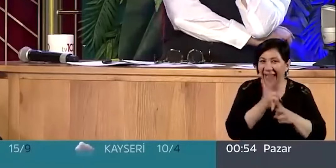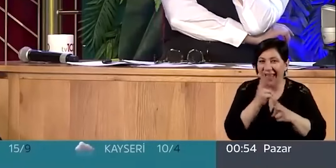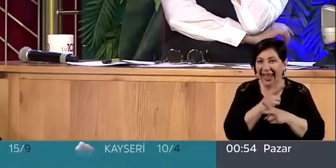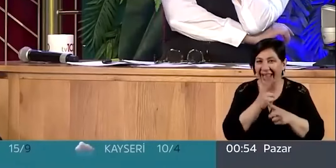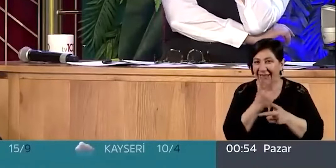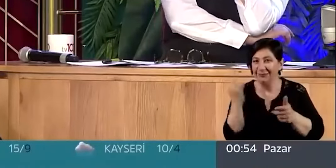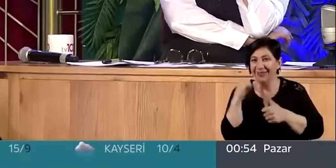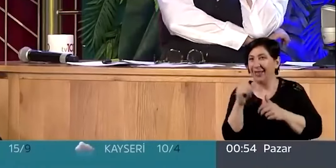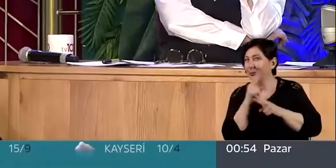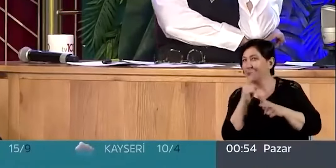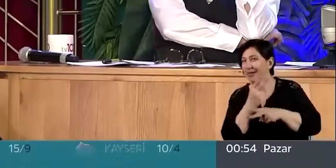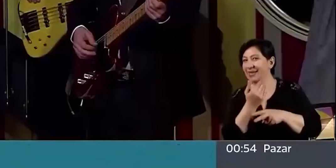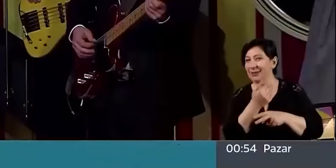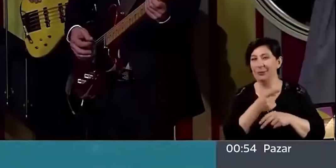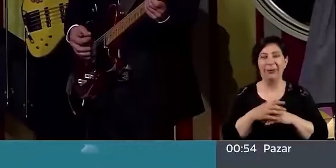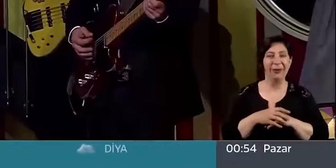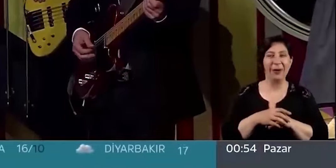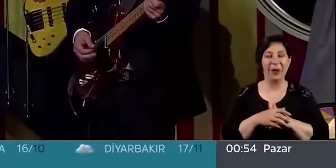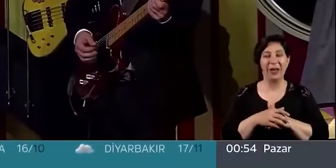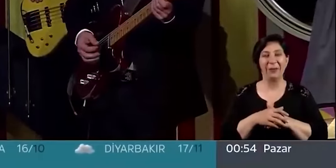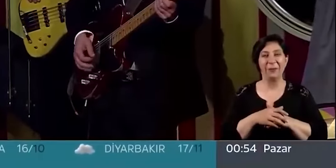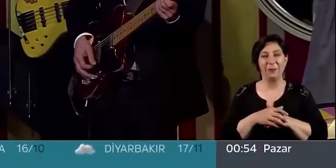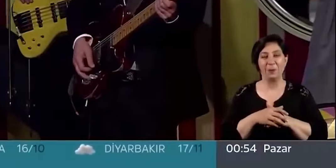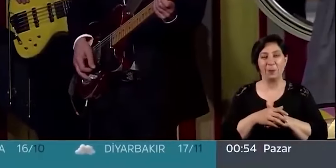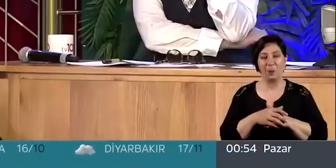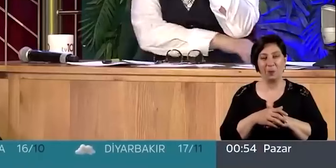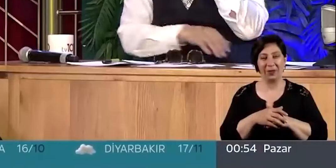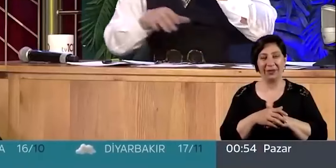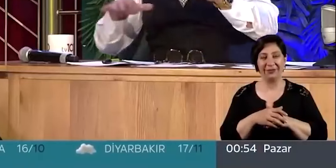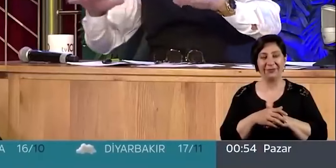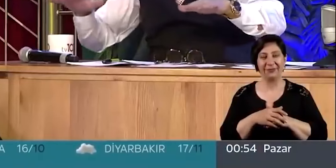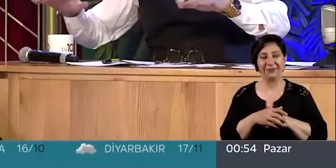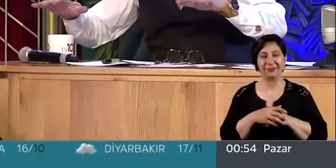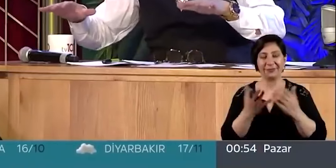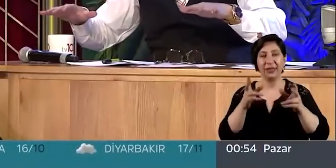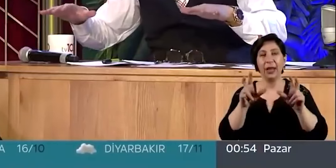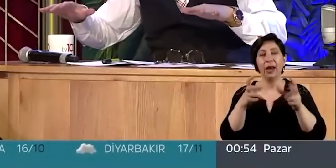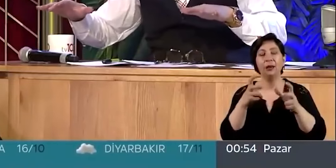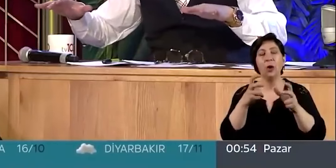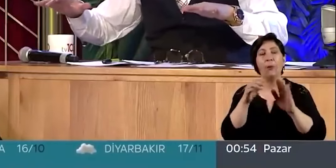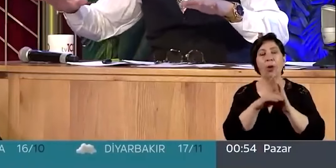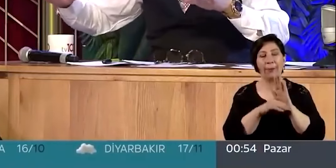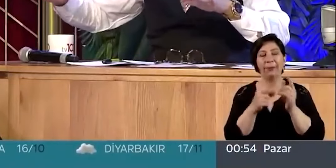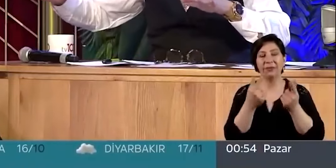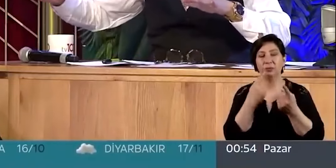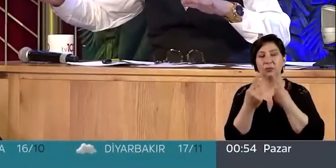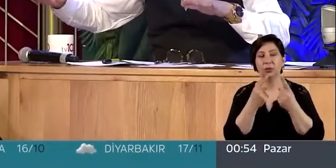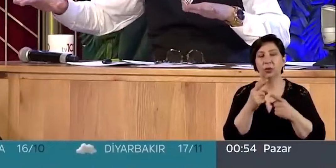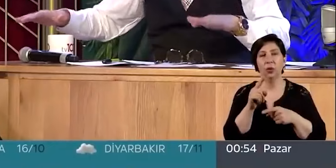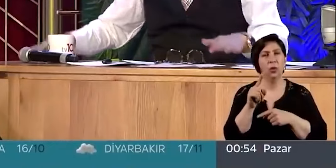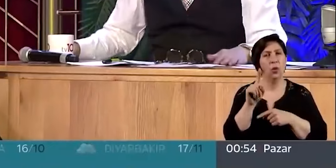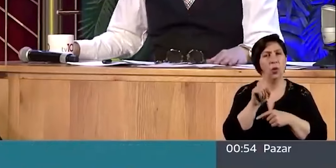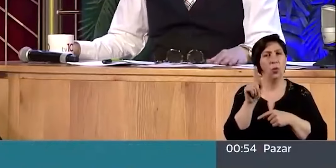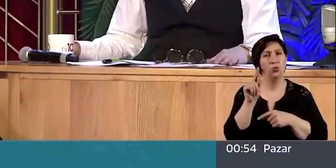Yine gülmeye başlıyor galiba. Evet peki. Bu radyo programından biraz söz edelim. 10,5 orası... sene oldu